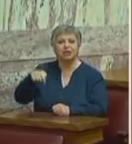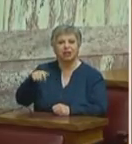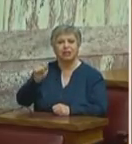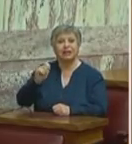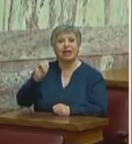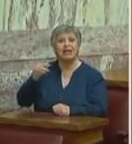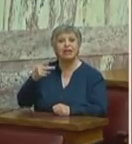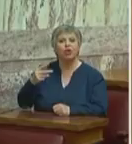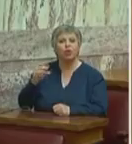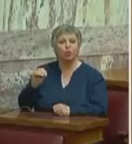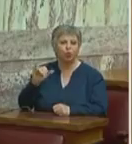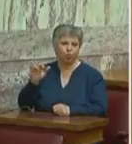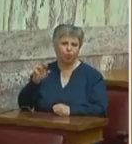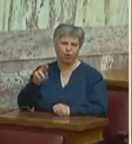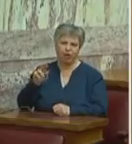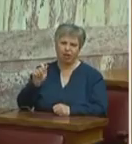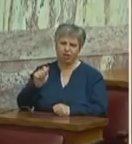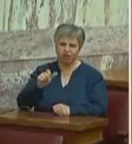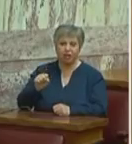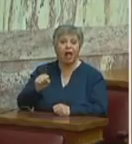κράτους. Και αναρωτιέμαι,